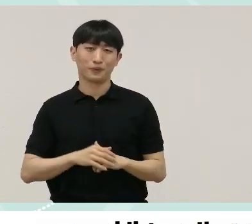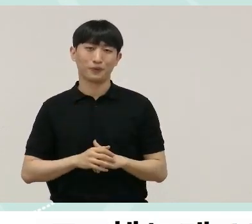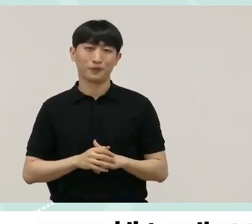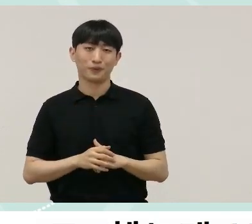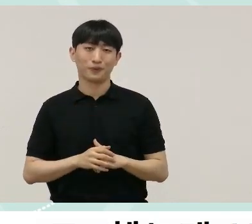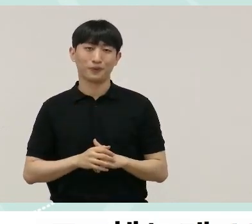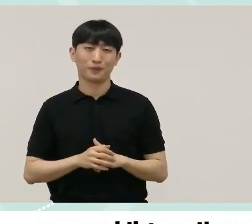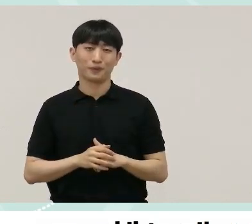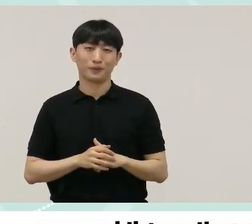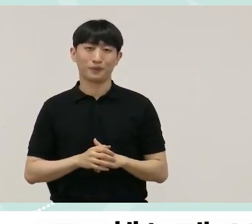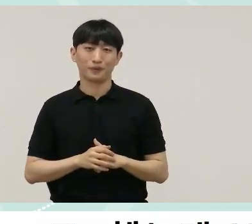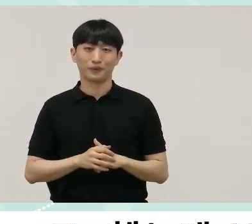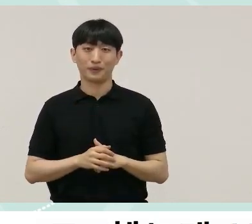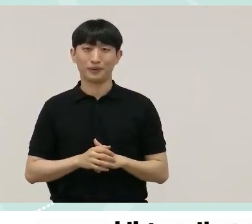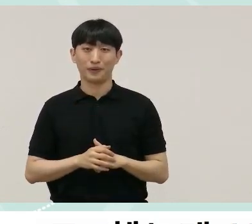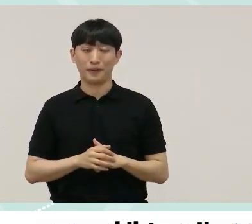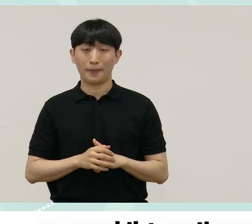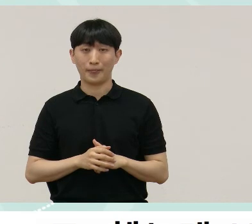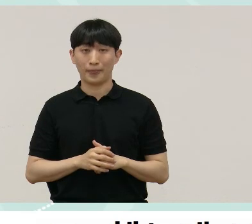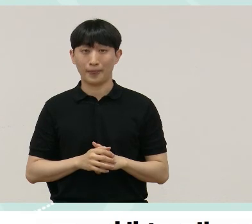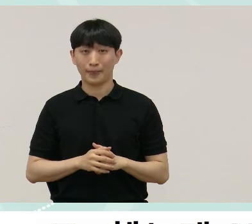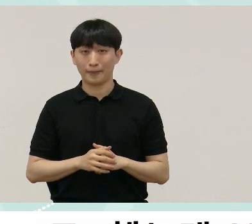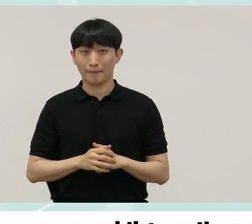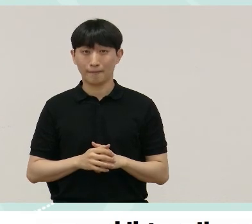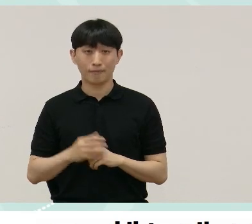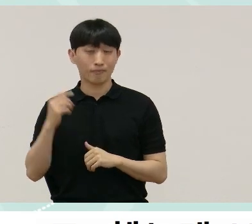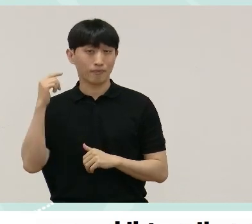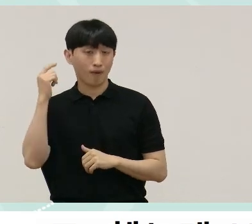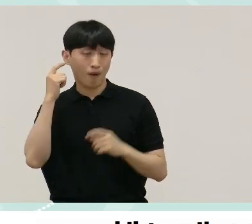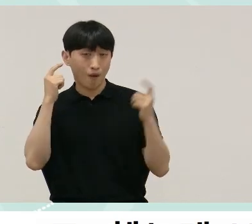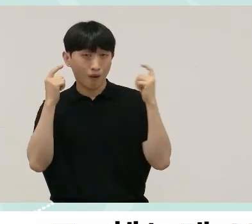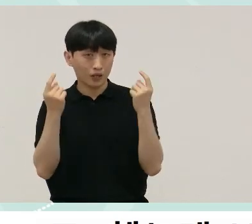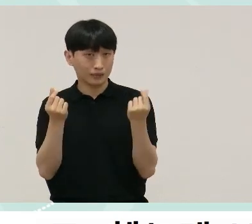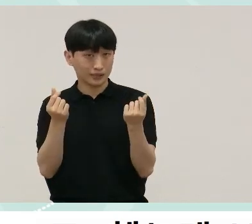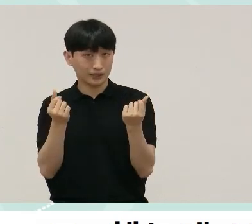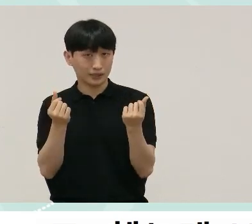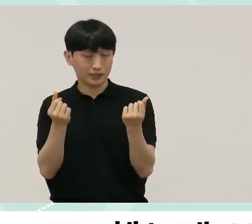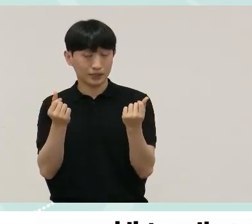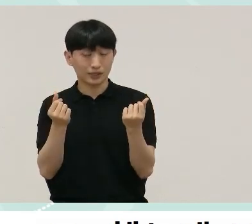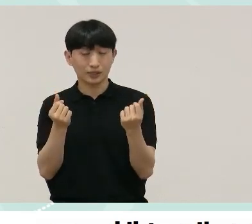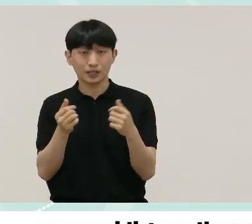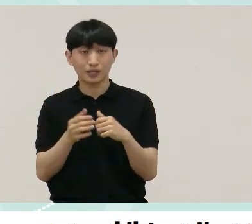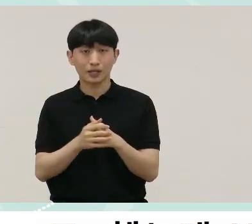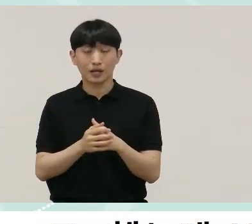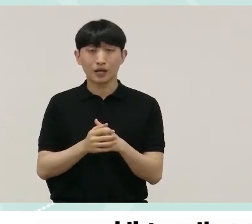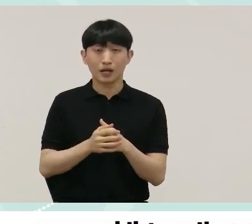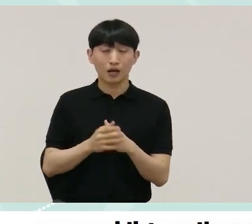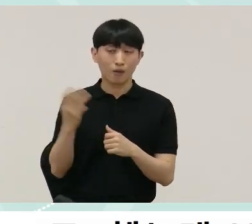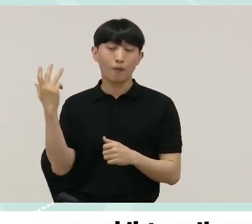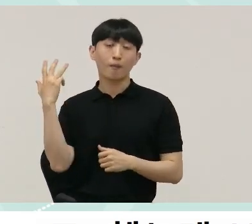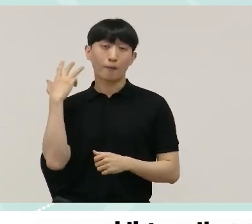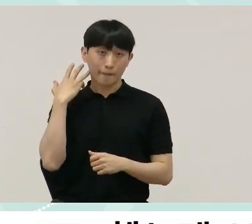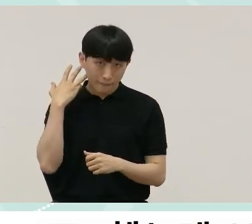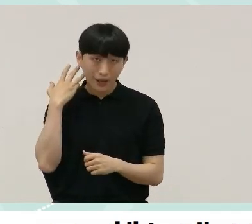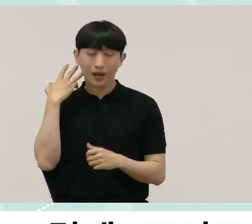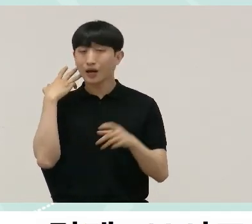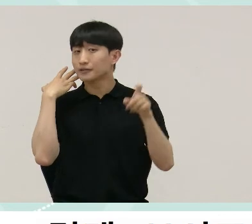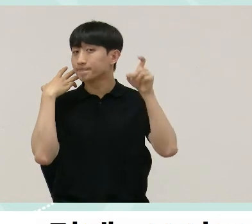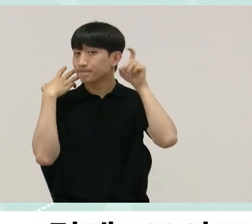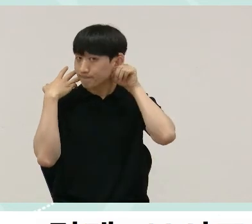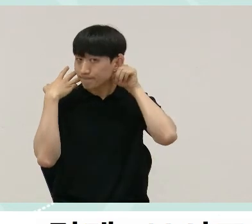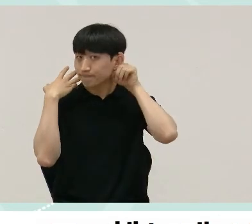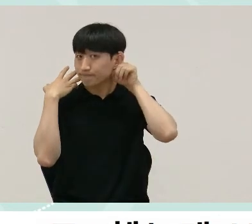보시죠. 청력은 양쪽 비슷하다가 오른쪽에 보청기를 사용했고 오른쪽에 인공호흡 수술, 왼쪽에